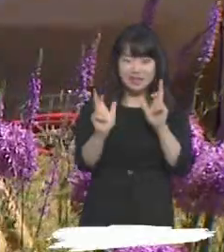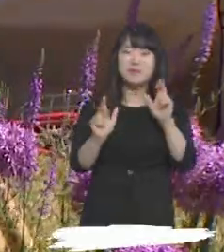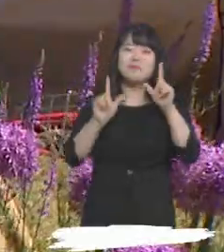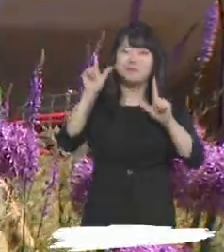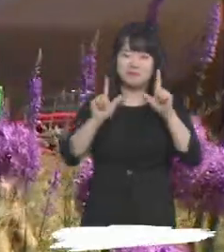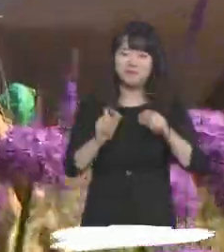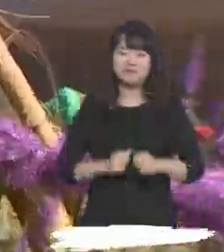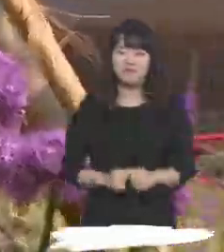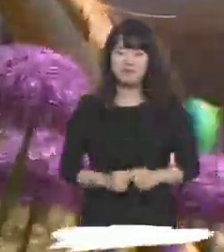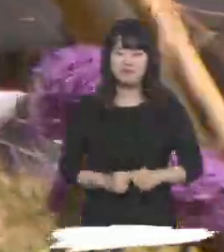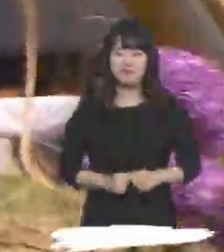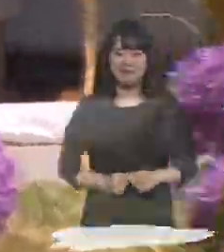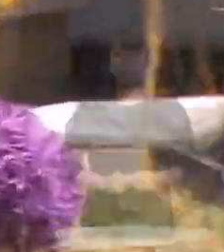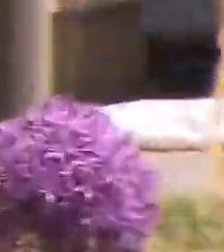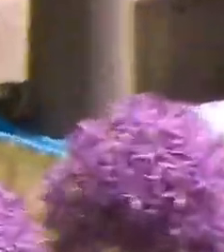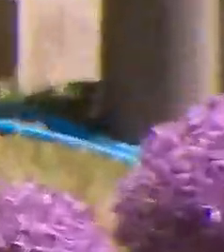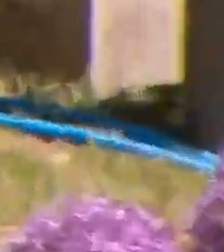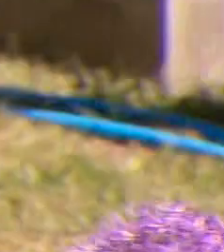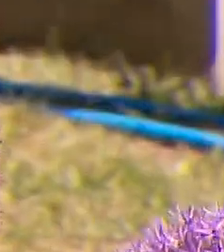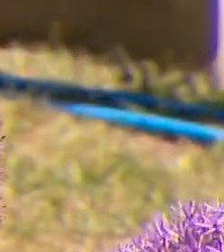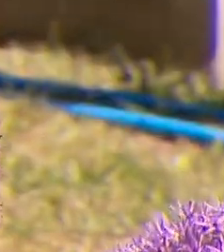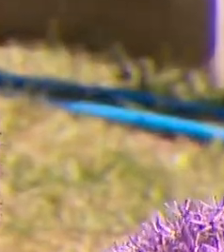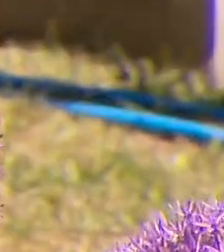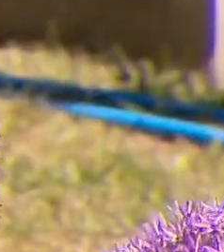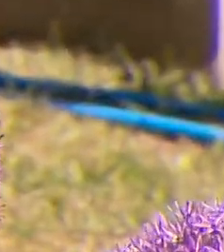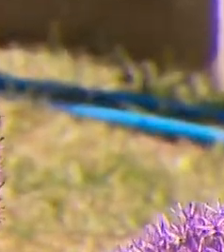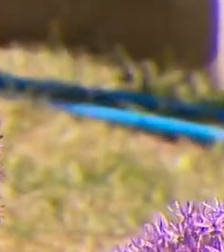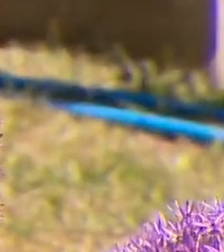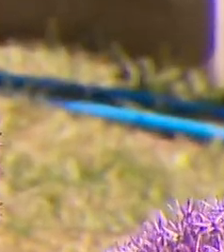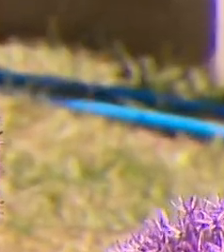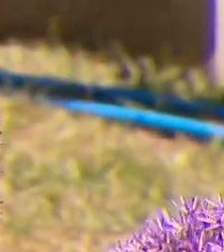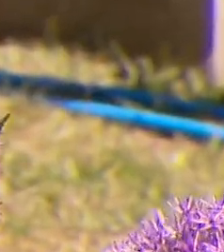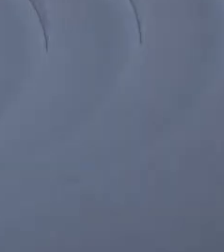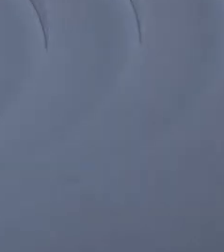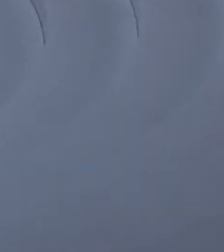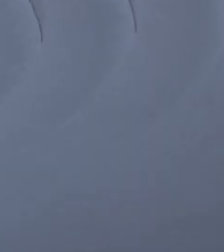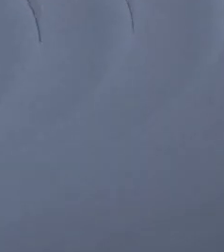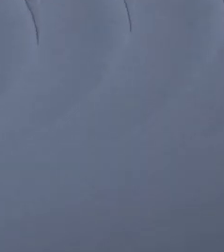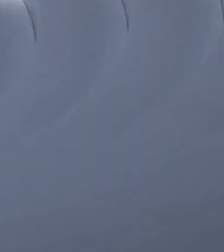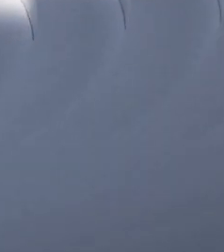변신합니다. BTV 뉴스 김진중입니다.